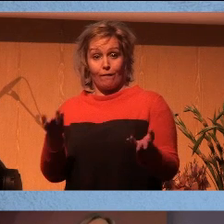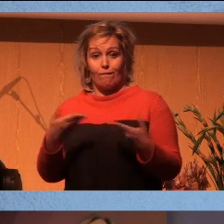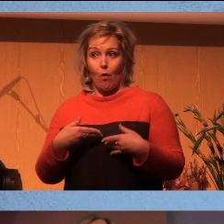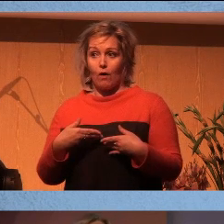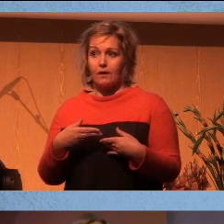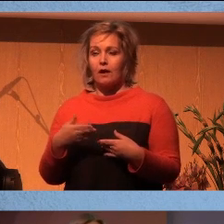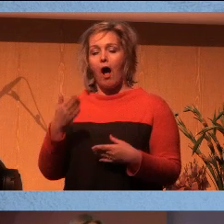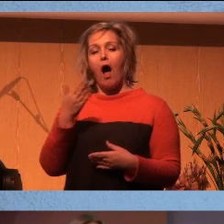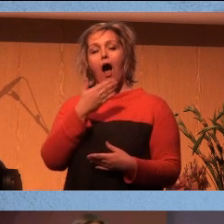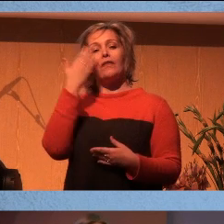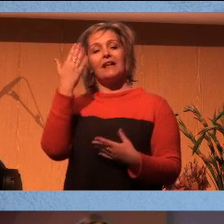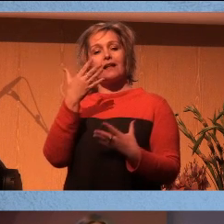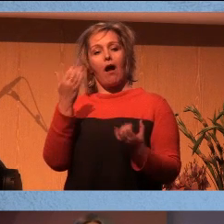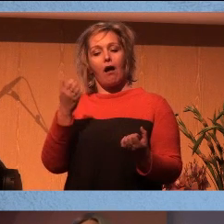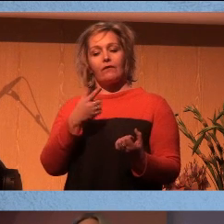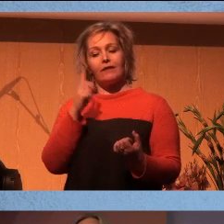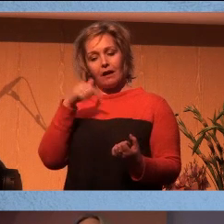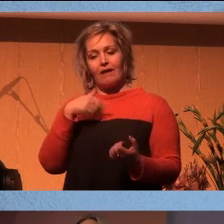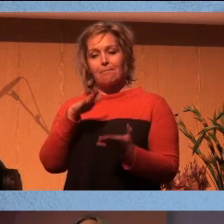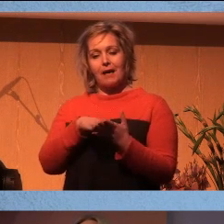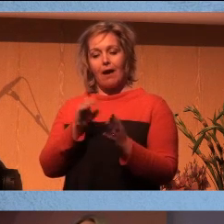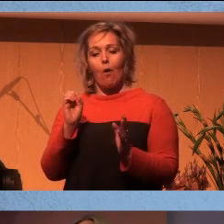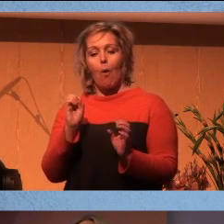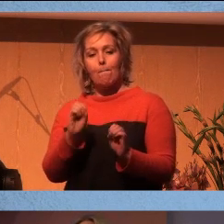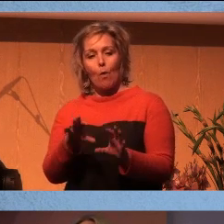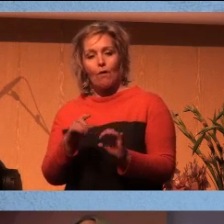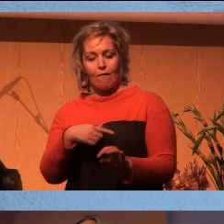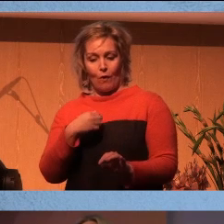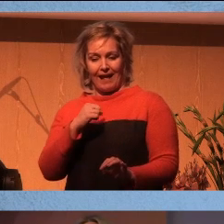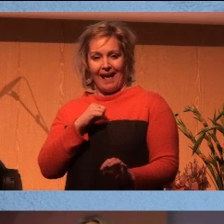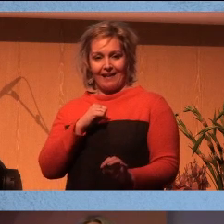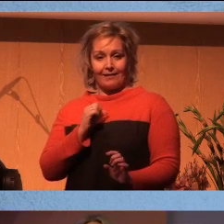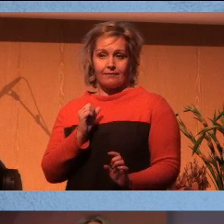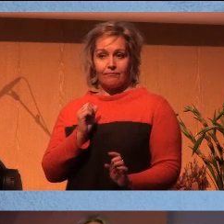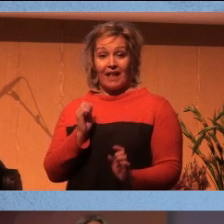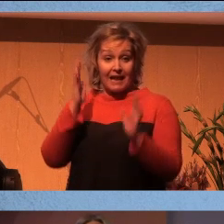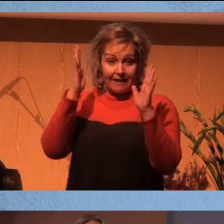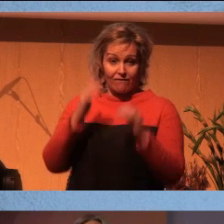en anerkjennelse av at vi kan være med på å påvirke våre egne liv.